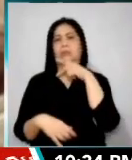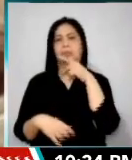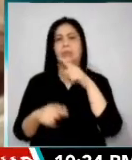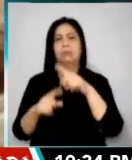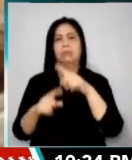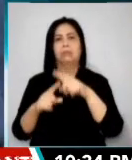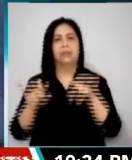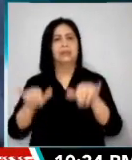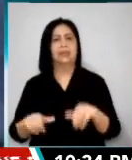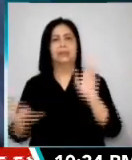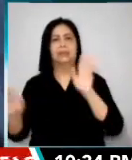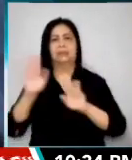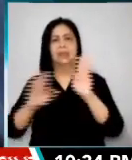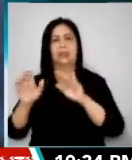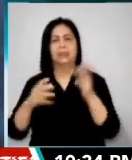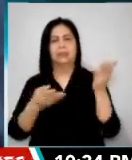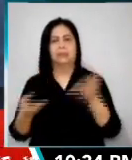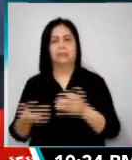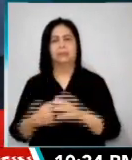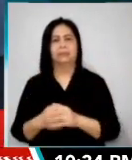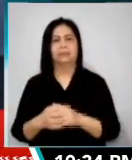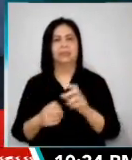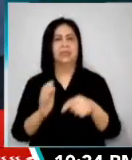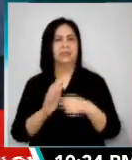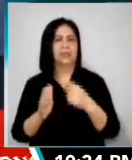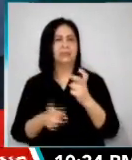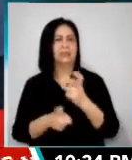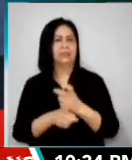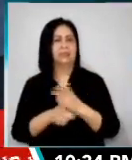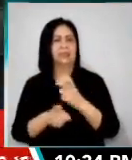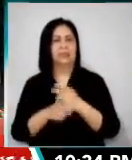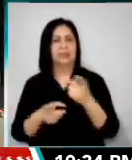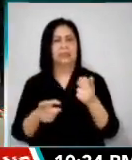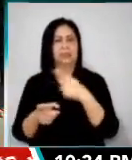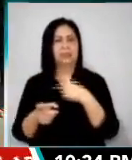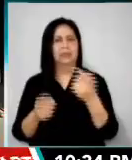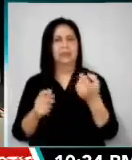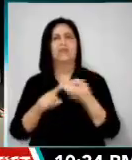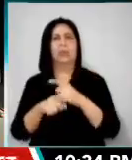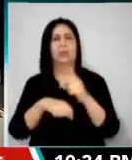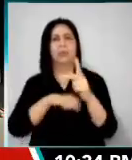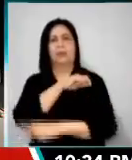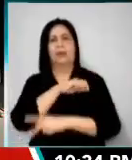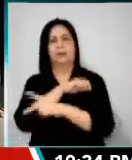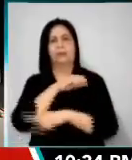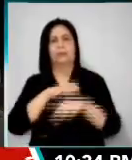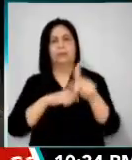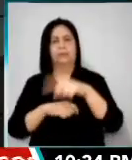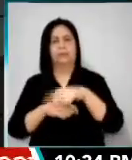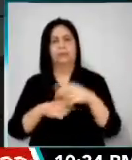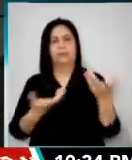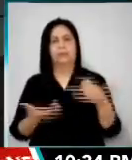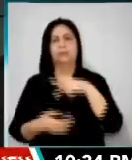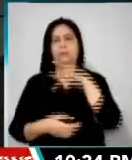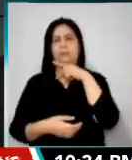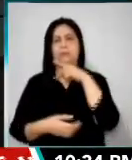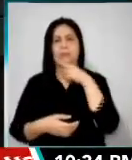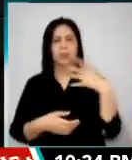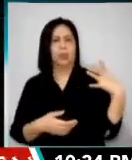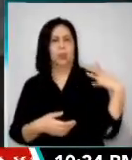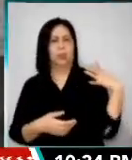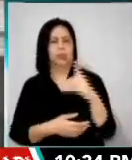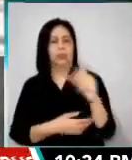ang supply. Minsan nahihirapan talaga sir kasi puro galing probinsya na yung baboy. Hinihintay pa ng Department of Agriculture ang tugon ng